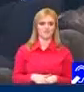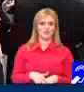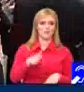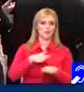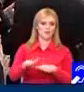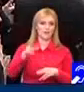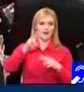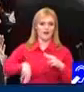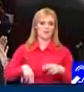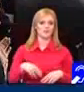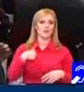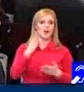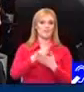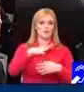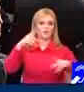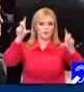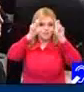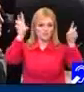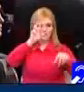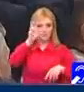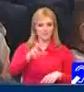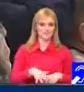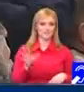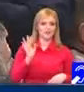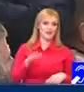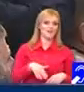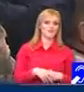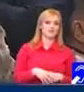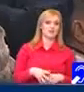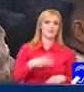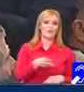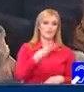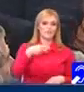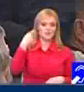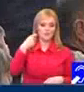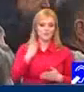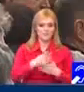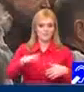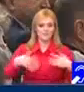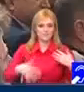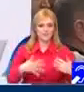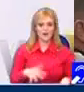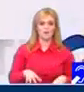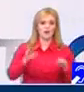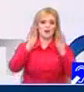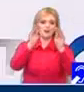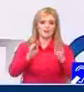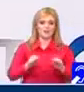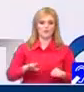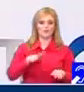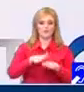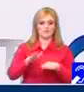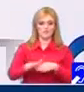simplu. Avem instituții cu capacități reduse, iar voința politică este slabă. Raportul a fost realizat de Centrul